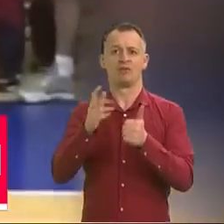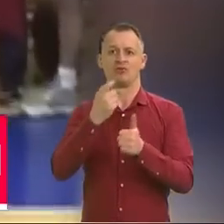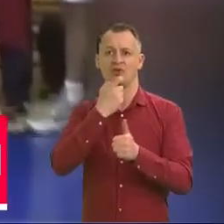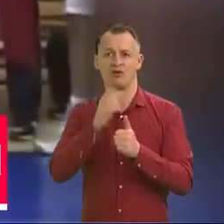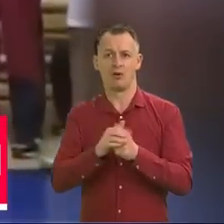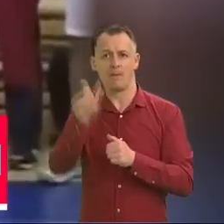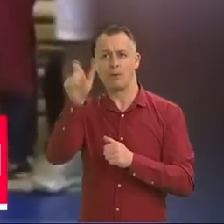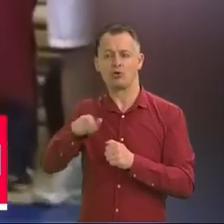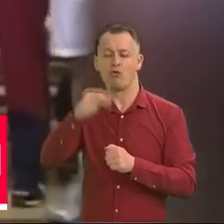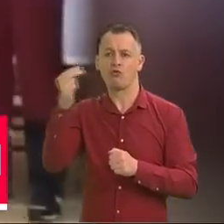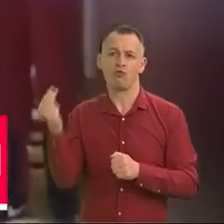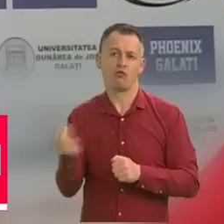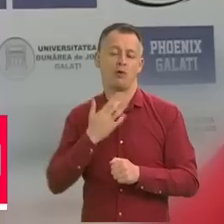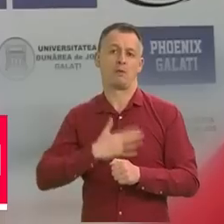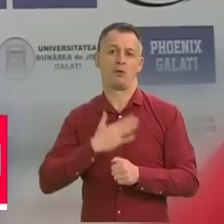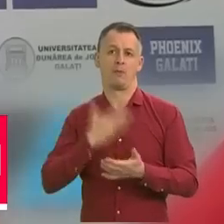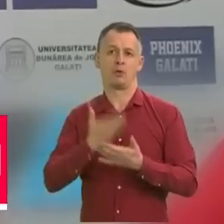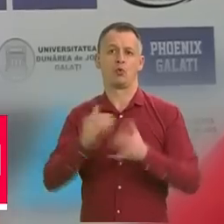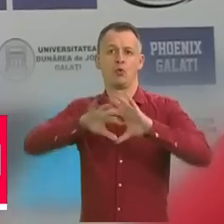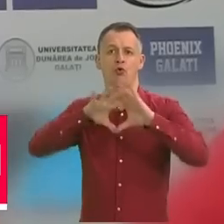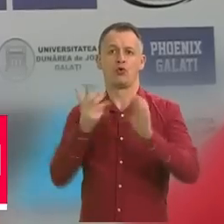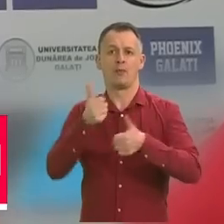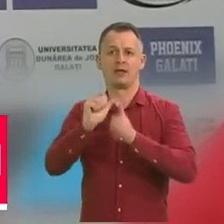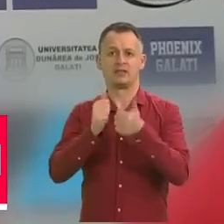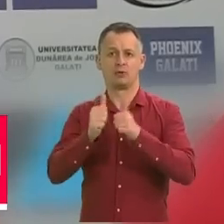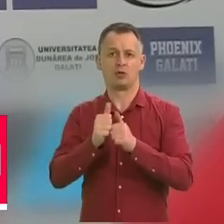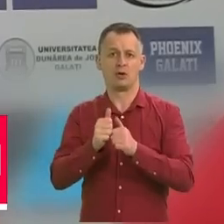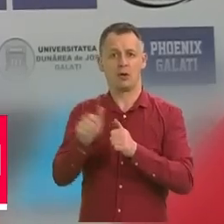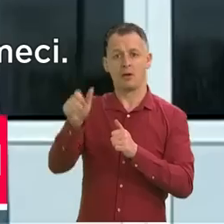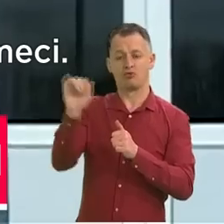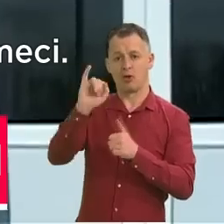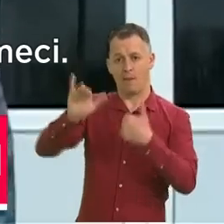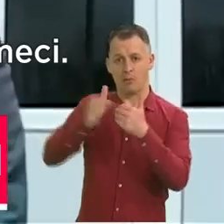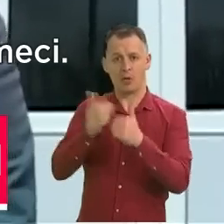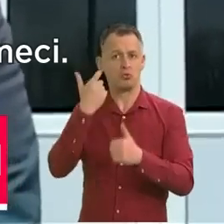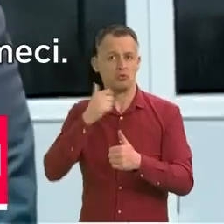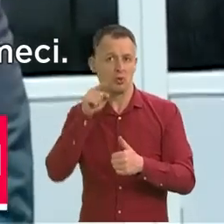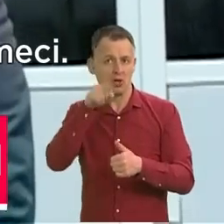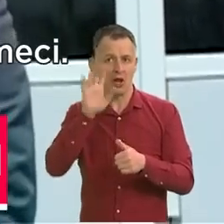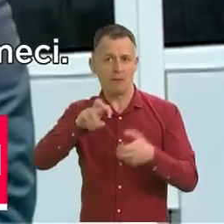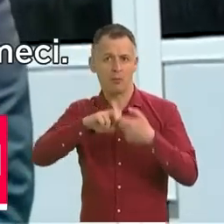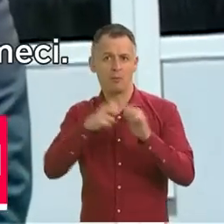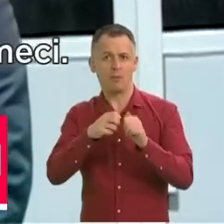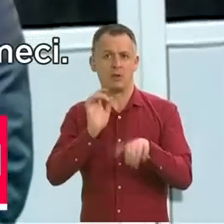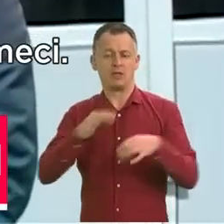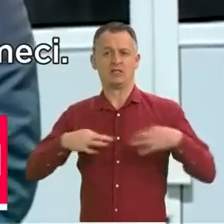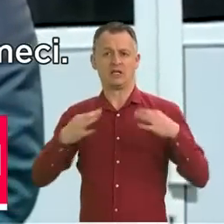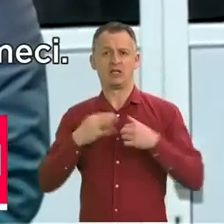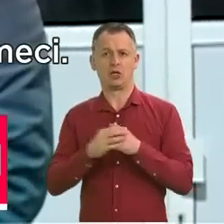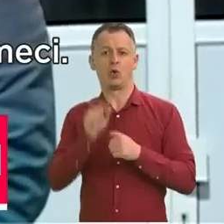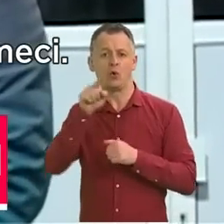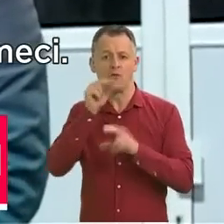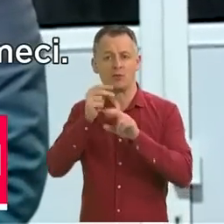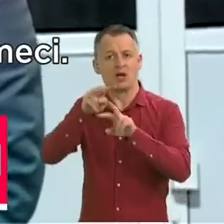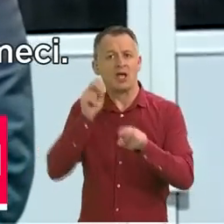om extrem de apreciat în lumea sportului. Apropiații nu știau să aibă probleme medicale. Tocmai vorbisem cu el înainte să